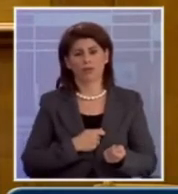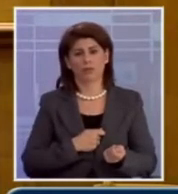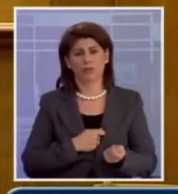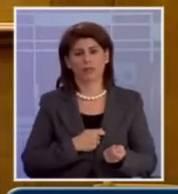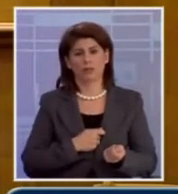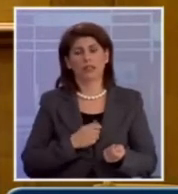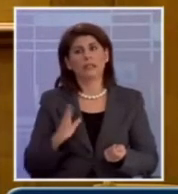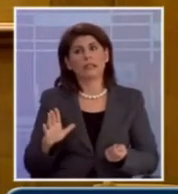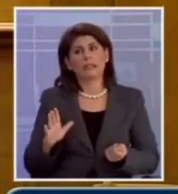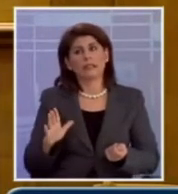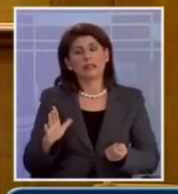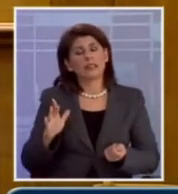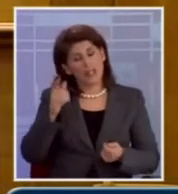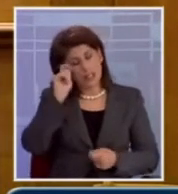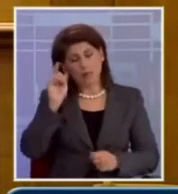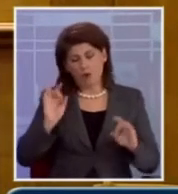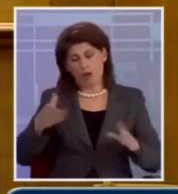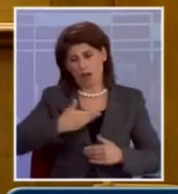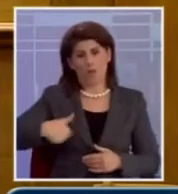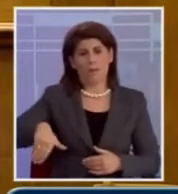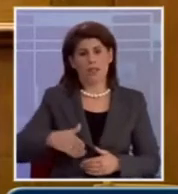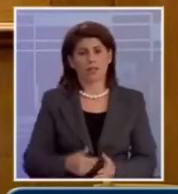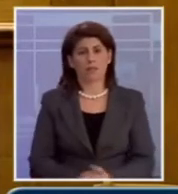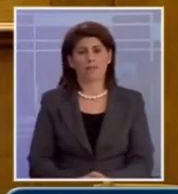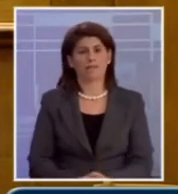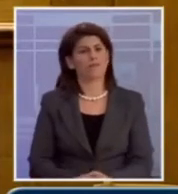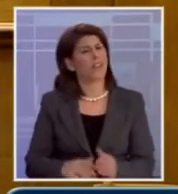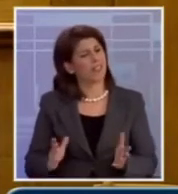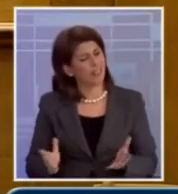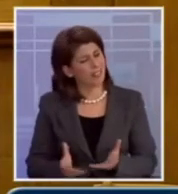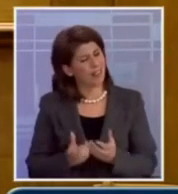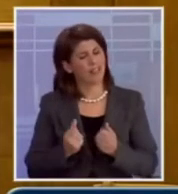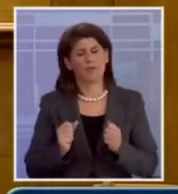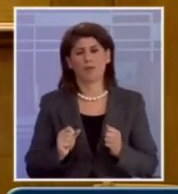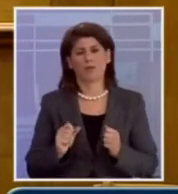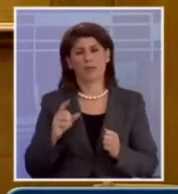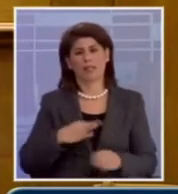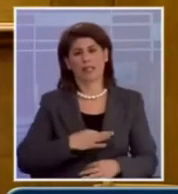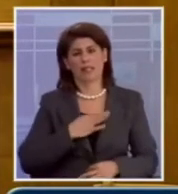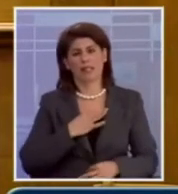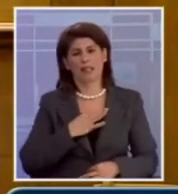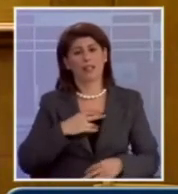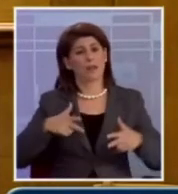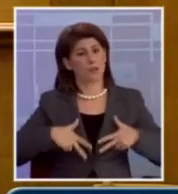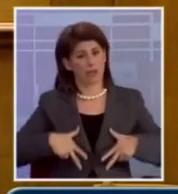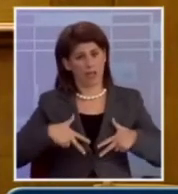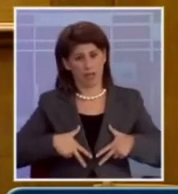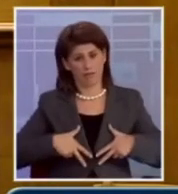και δεν τιμούν κανέναν από μας. Θα τα βρούμε λοιπόν, κύριε Υπουργέ,